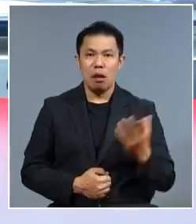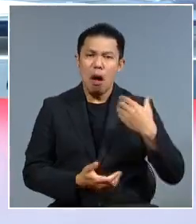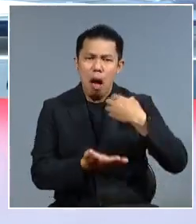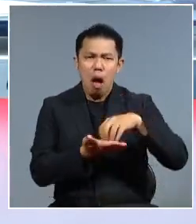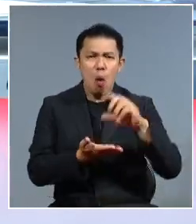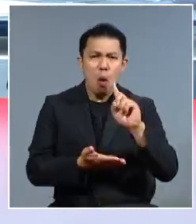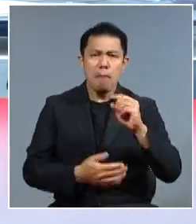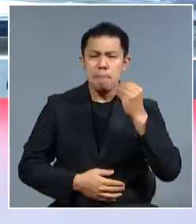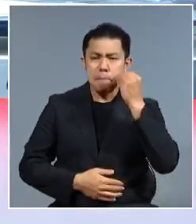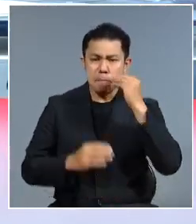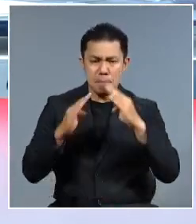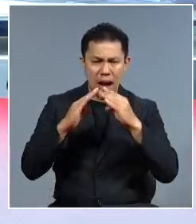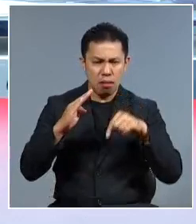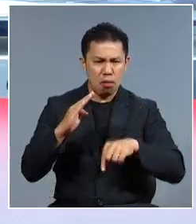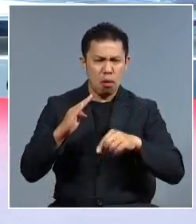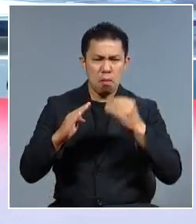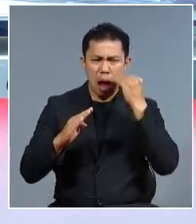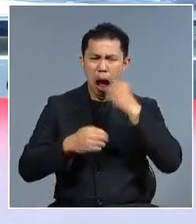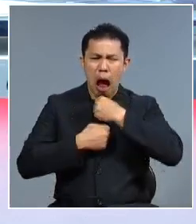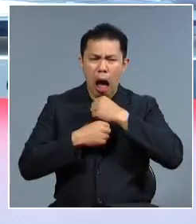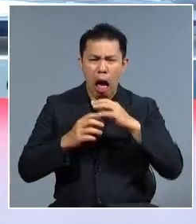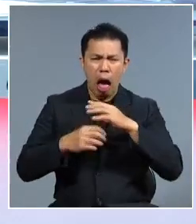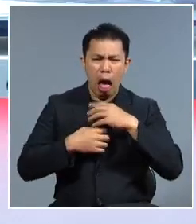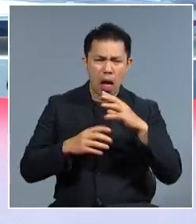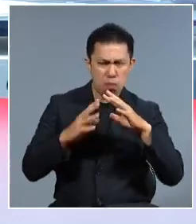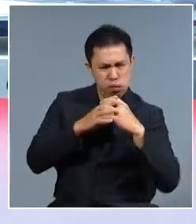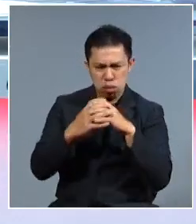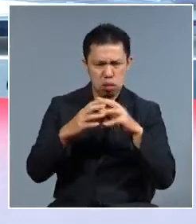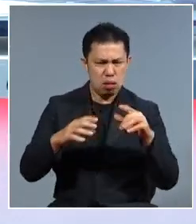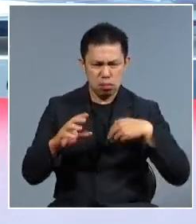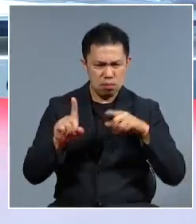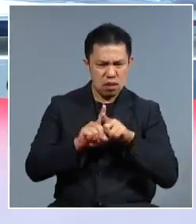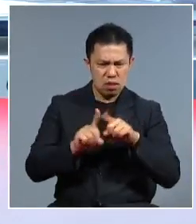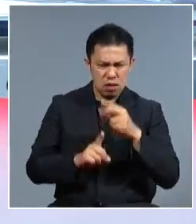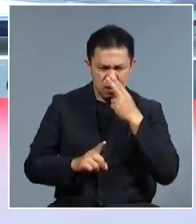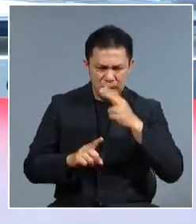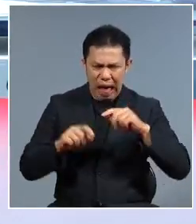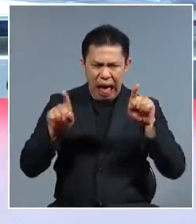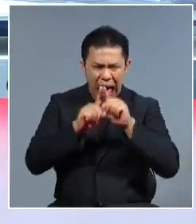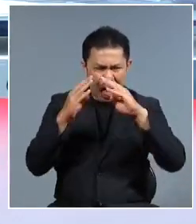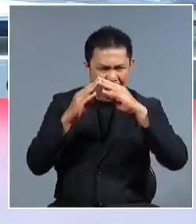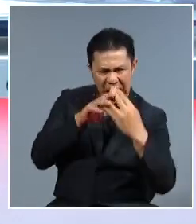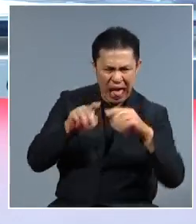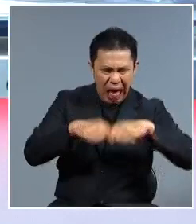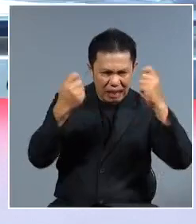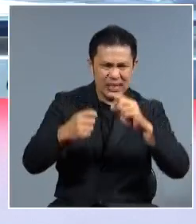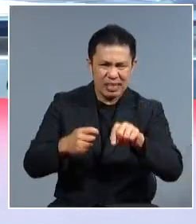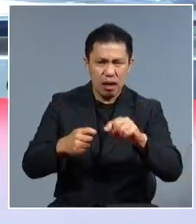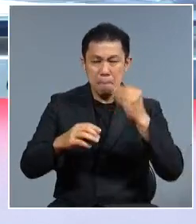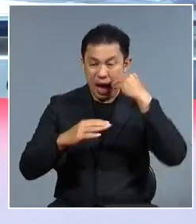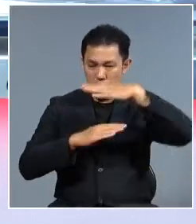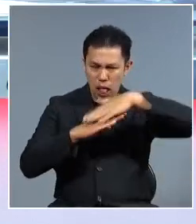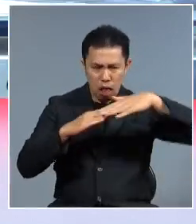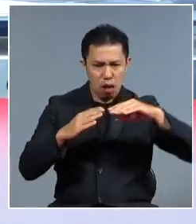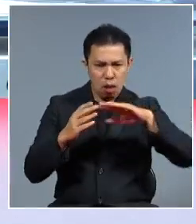อไปนะครับว่าแกอยู่ที่บ้านเรียกว่าบ้านนั้นผุพังคือเดินไปเนี่ยแทบจะหักลงมาจะตกมาจากบ้านคุณผู้ชมครับด้านหลังคงหลังคาบ้านก็ไม่